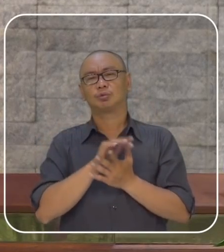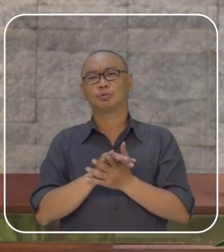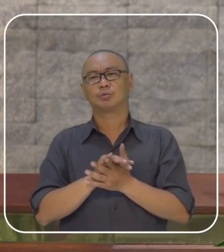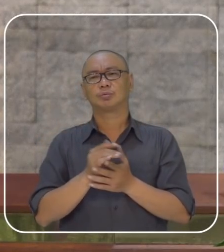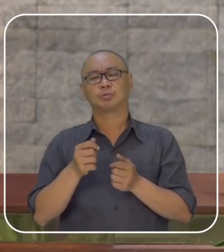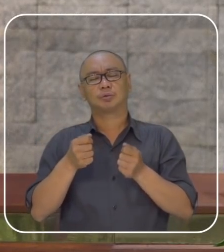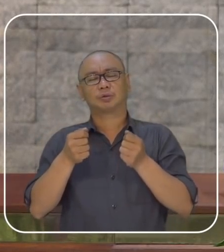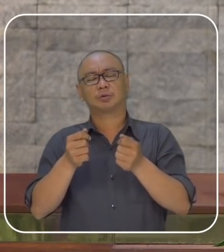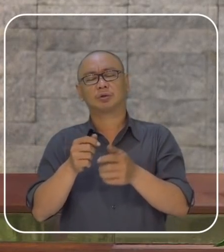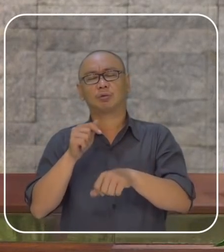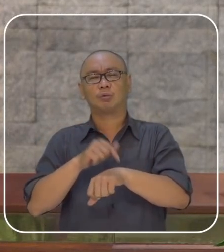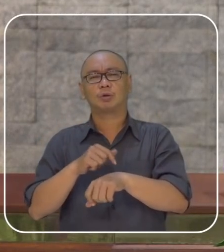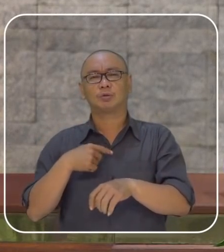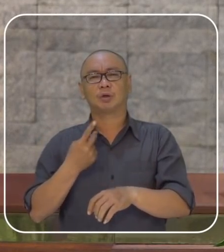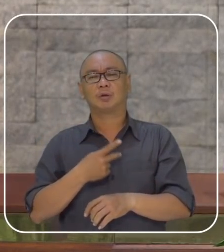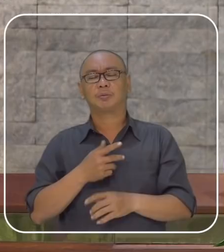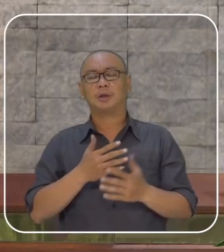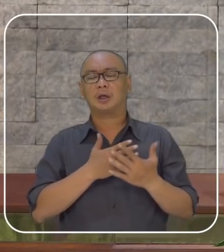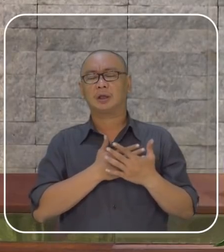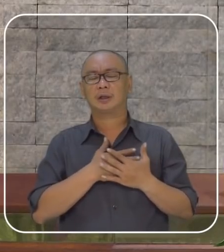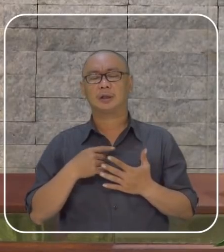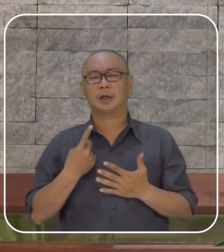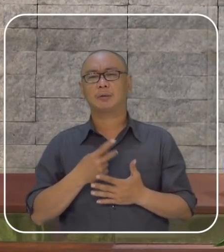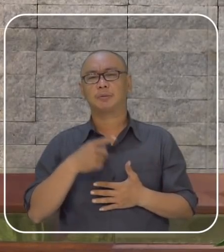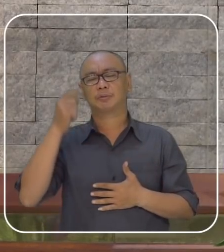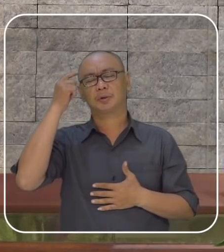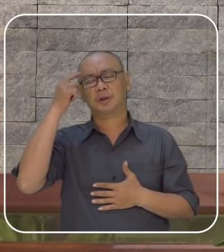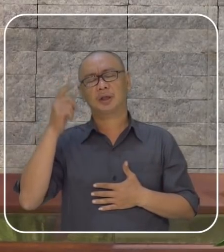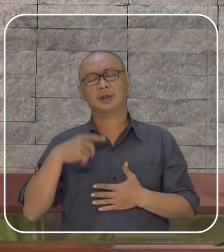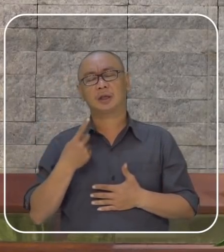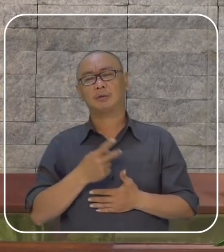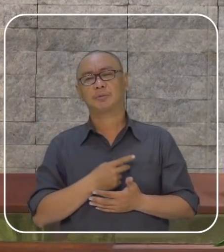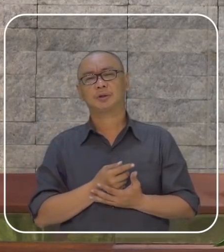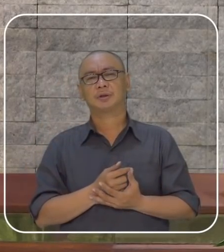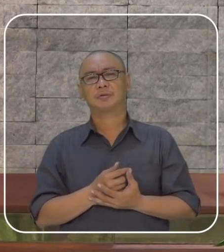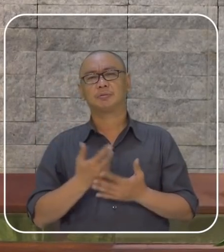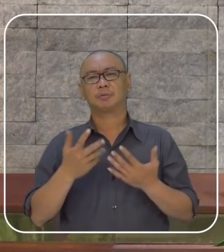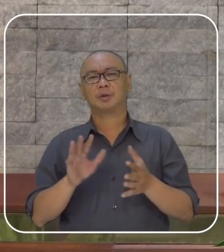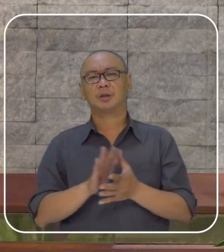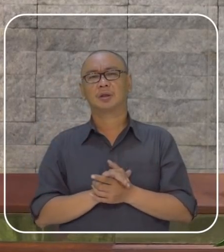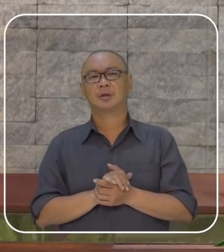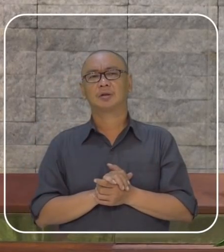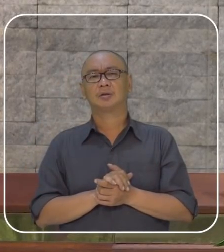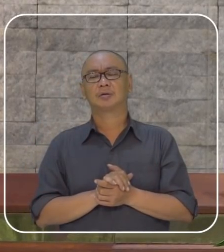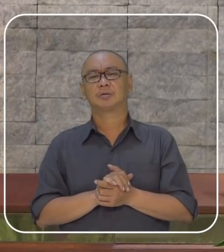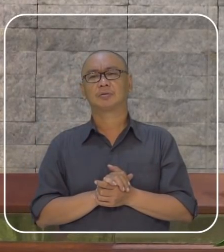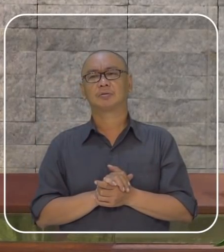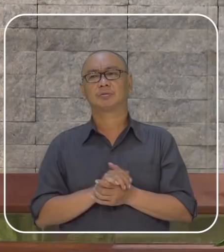menyerahkan segala waktu kami, hati kami, pikiran kami, agar